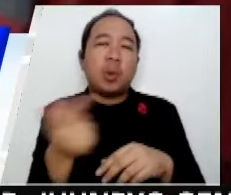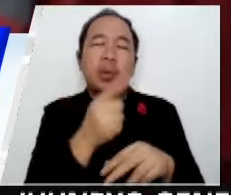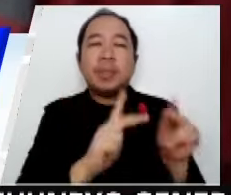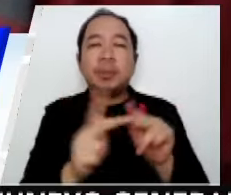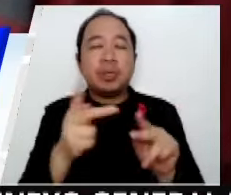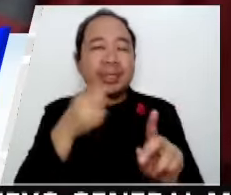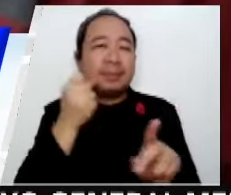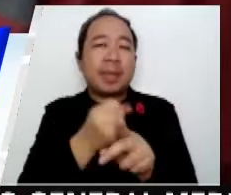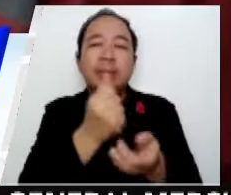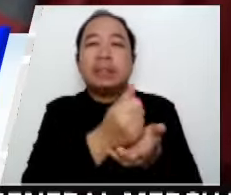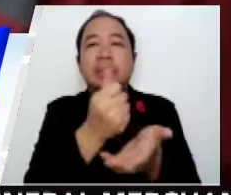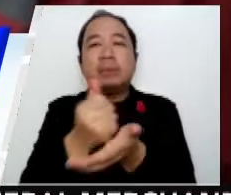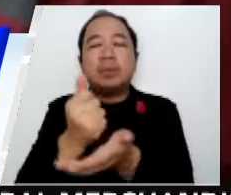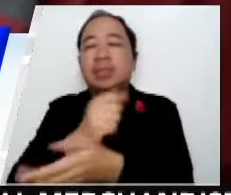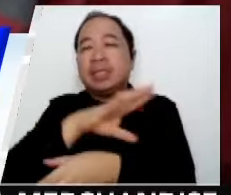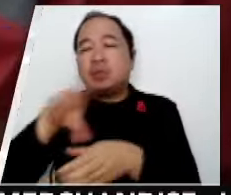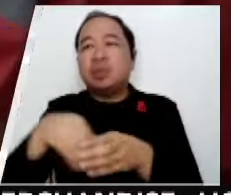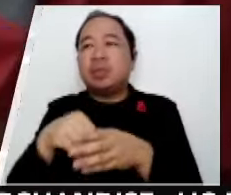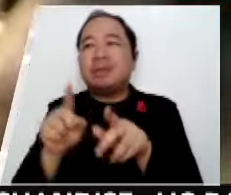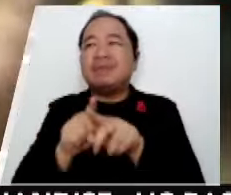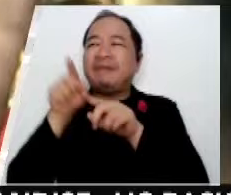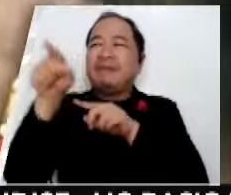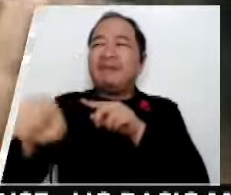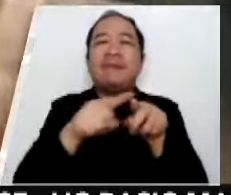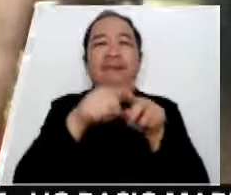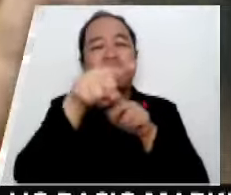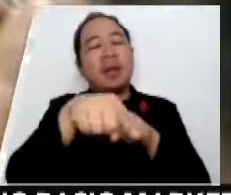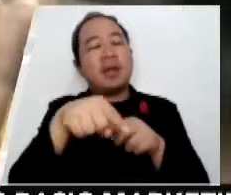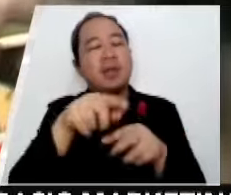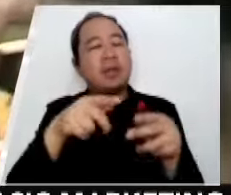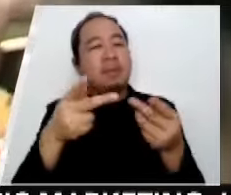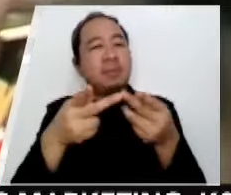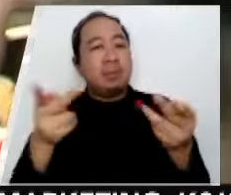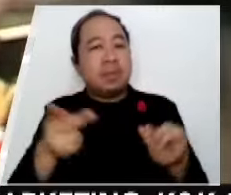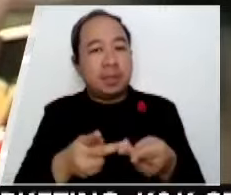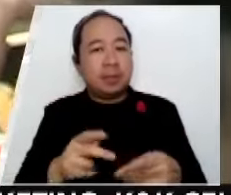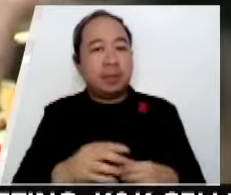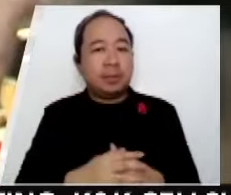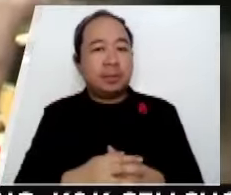nasa isolated area. Kailangan lang sila mag-focus lang